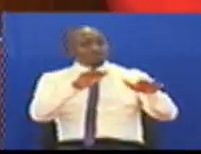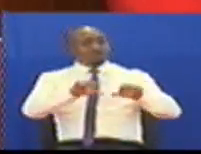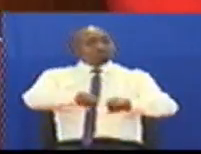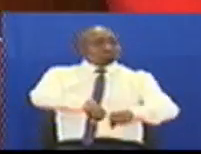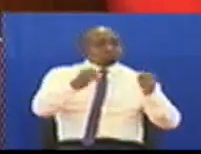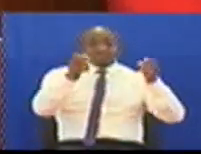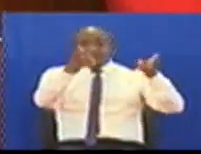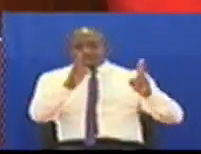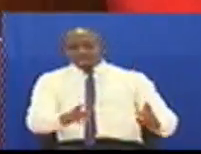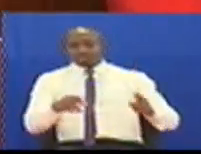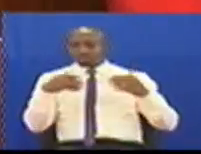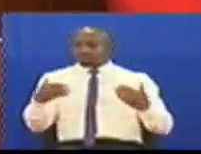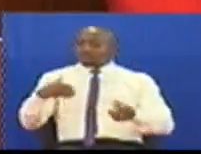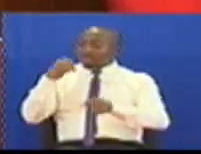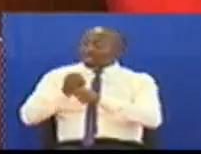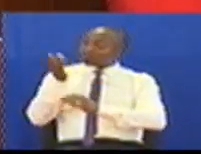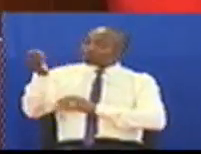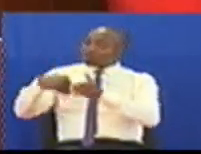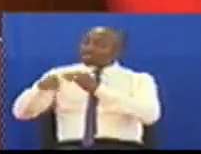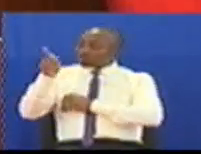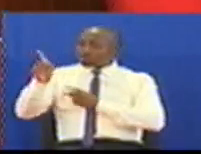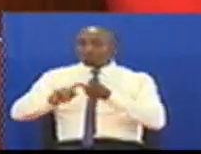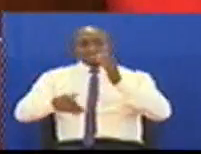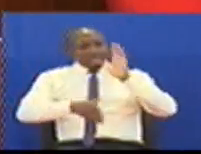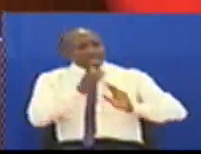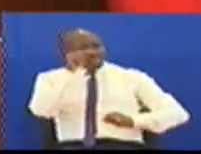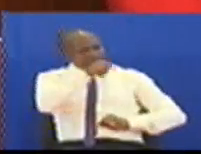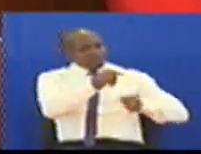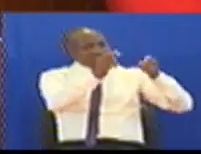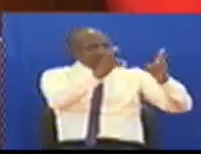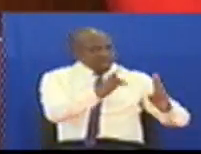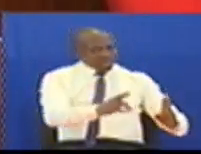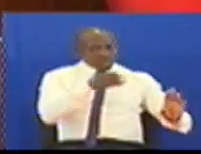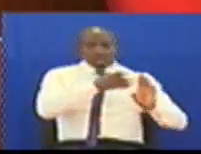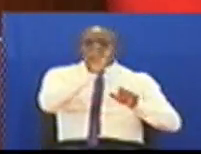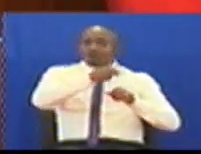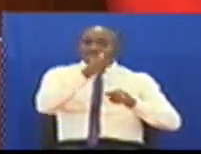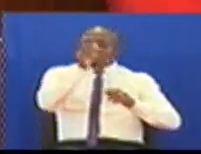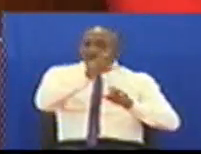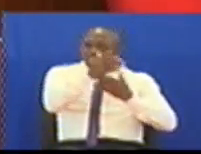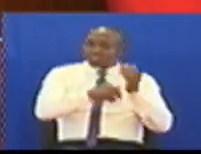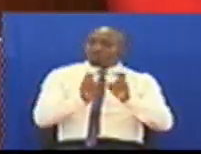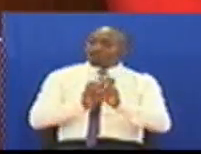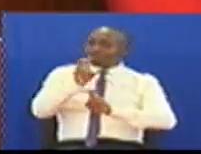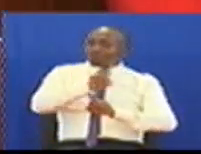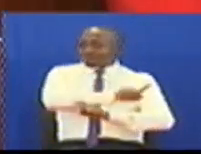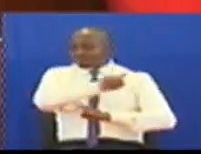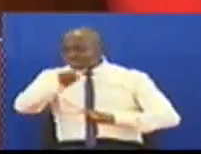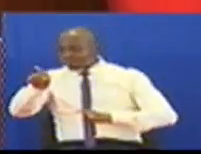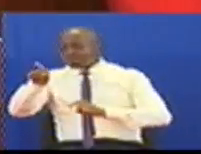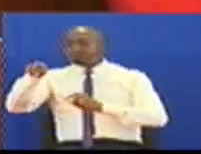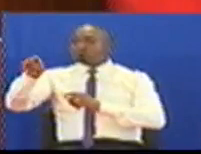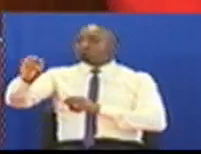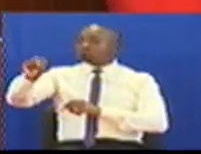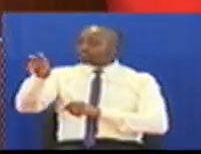fedha zile unazoanza kule Mbuchi, anza sasa kujenga daraja la Muhoro ili wananchi waweze kupita Muhoro, waweze kwenda Mbuchi. Lakini